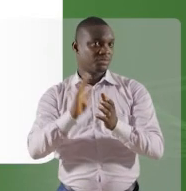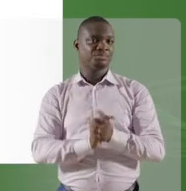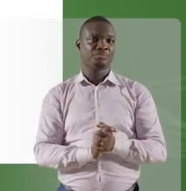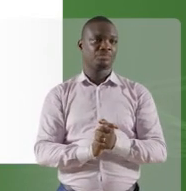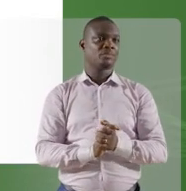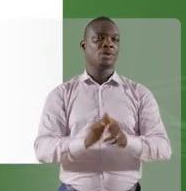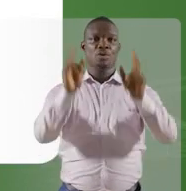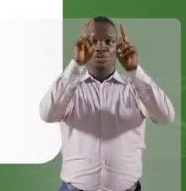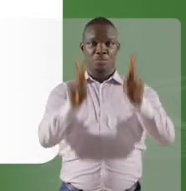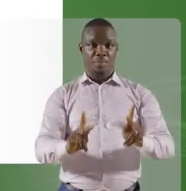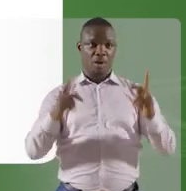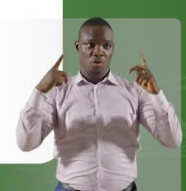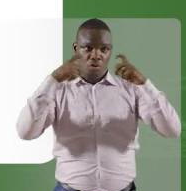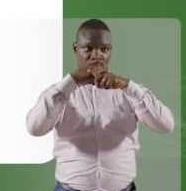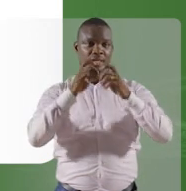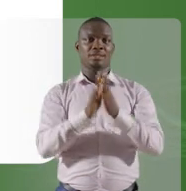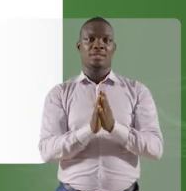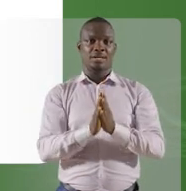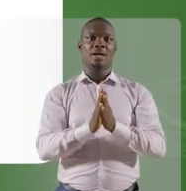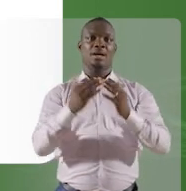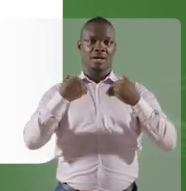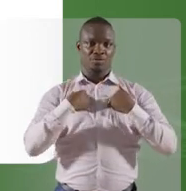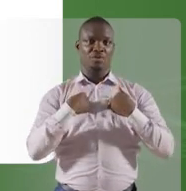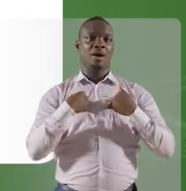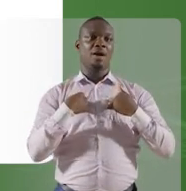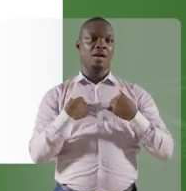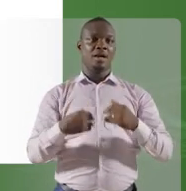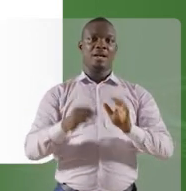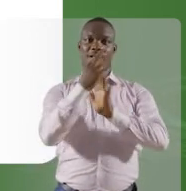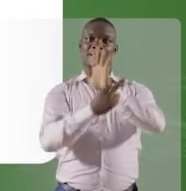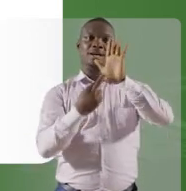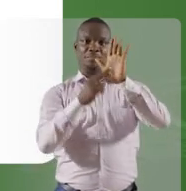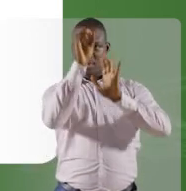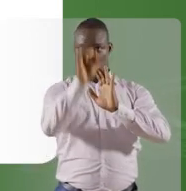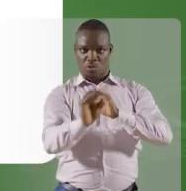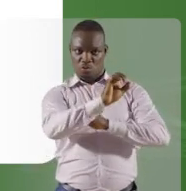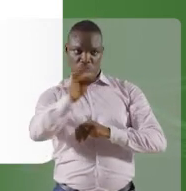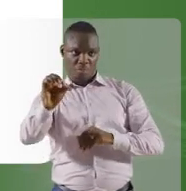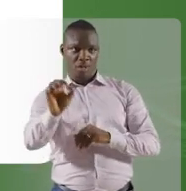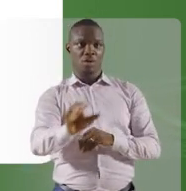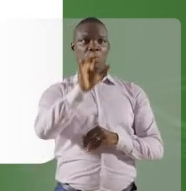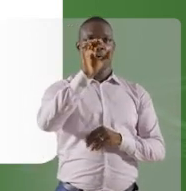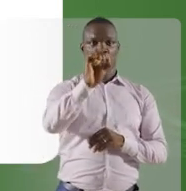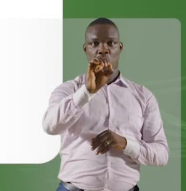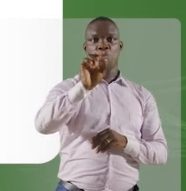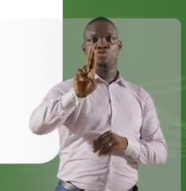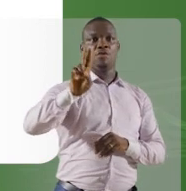Le plan complexe est muni d'un repère orthonormé O, U, V.